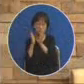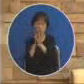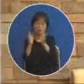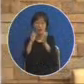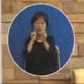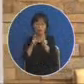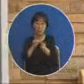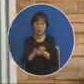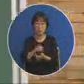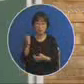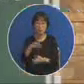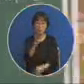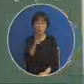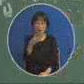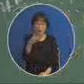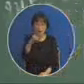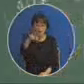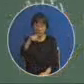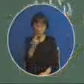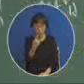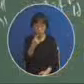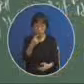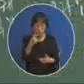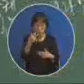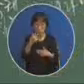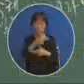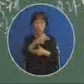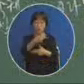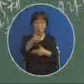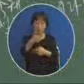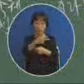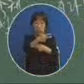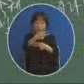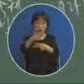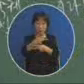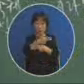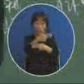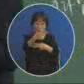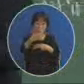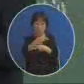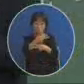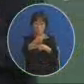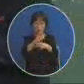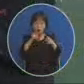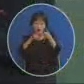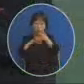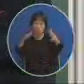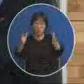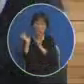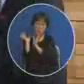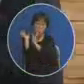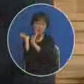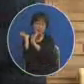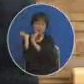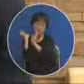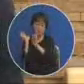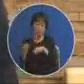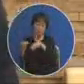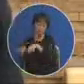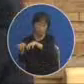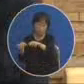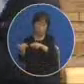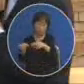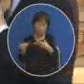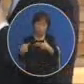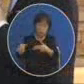before you. They go around the Jericho walls. And he says, carry the Ark of the Covenant and go around the walls. 그런데 언약궤를 메고